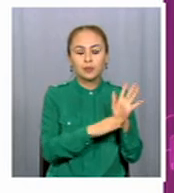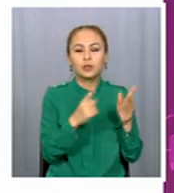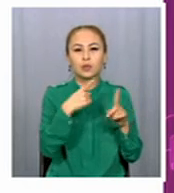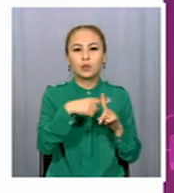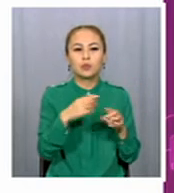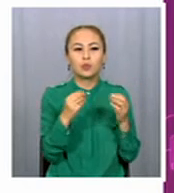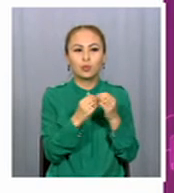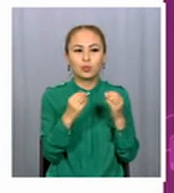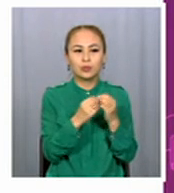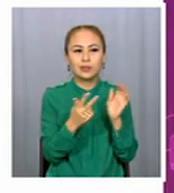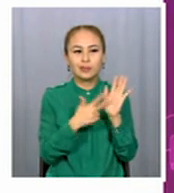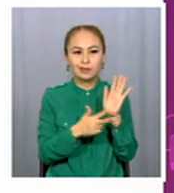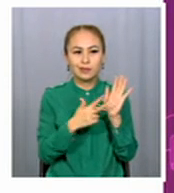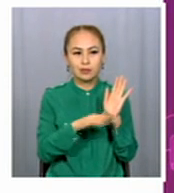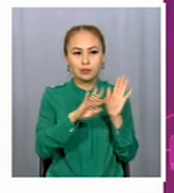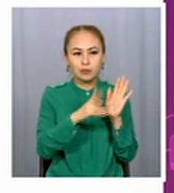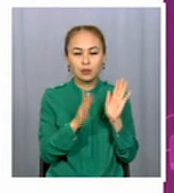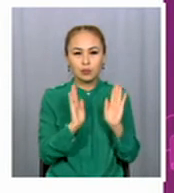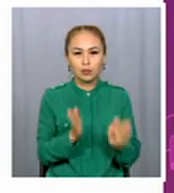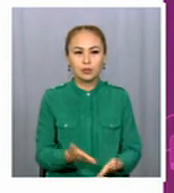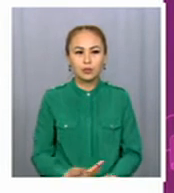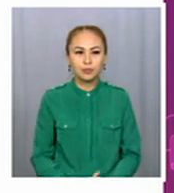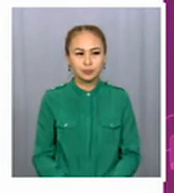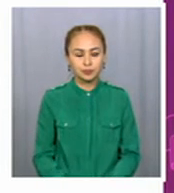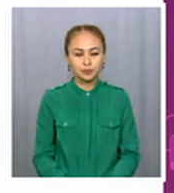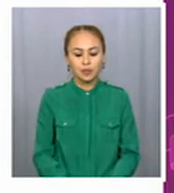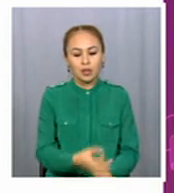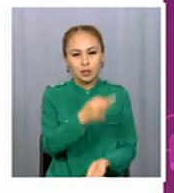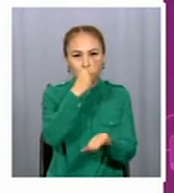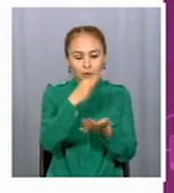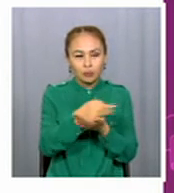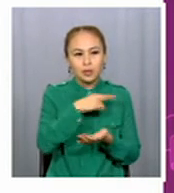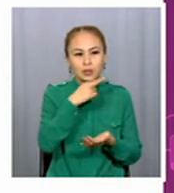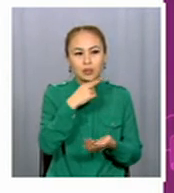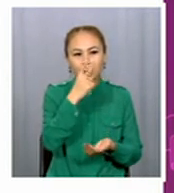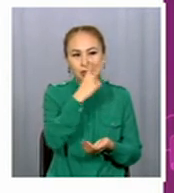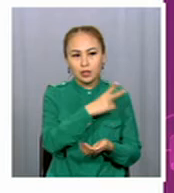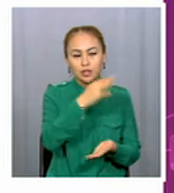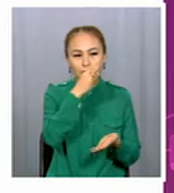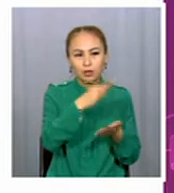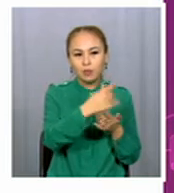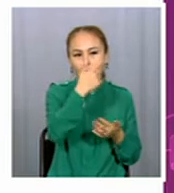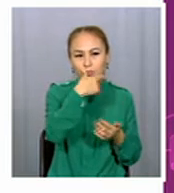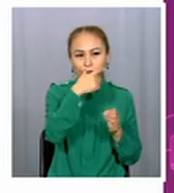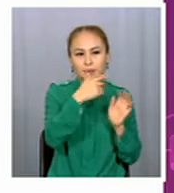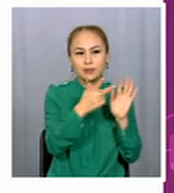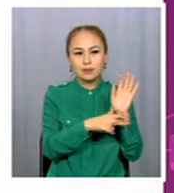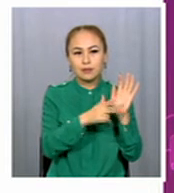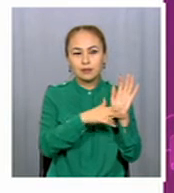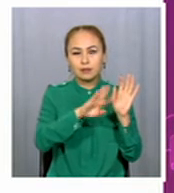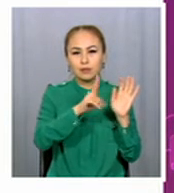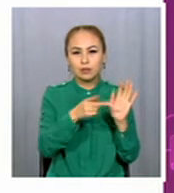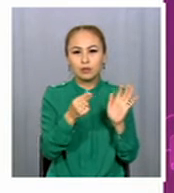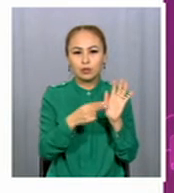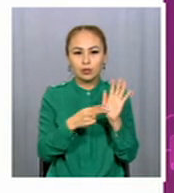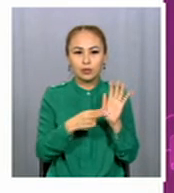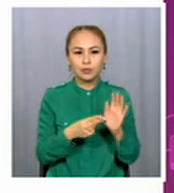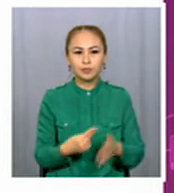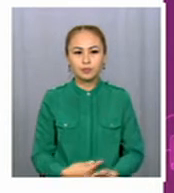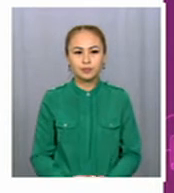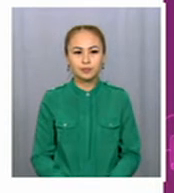мәні 80 теңгеге тең. Жауабына назар аударайық. Жауабы балмұздақ 80 теңге